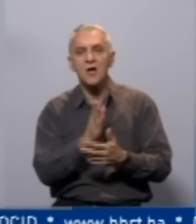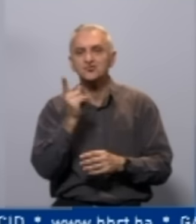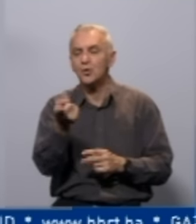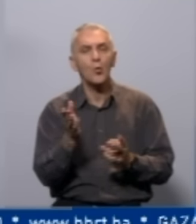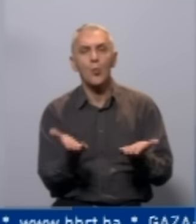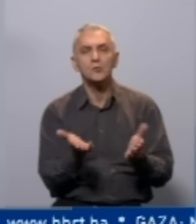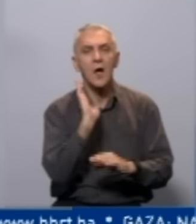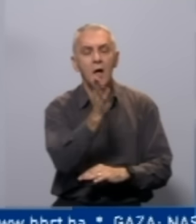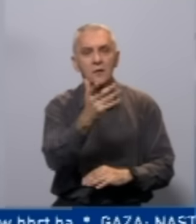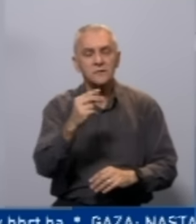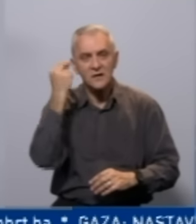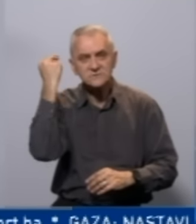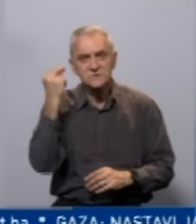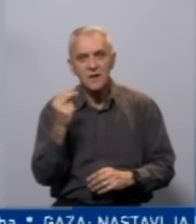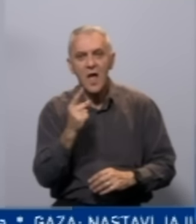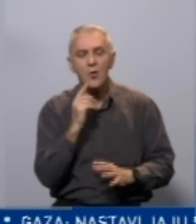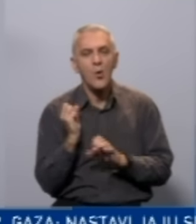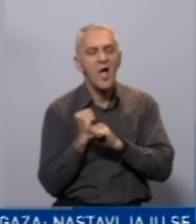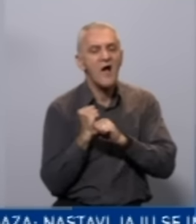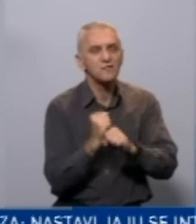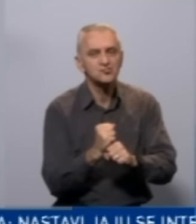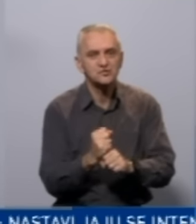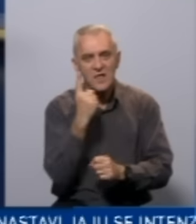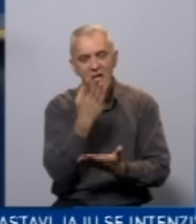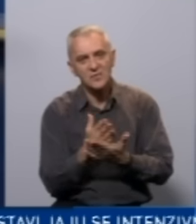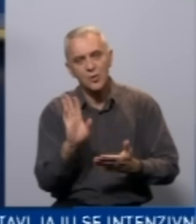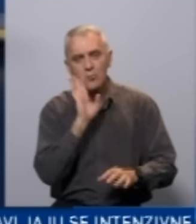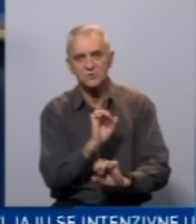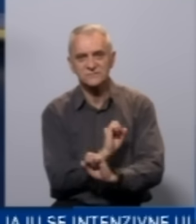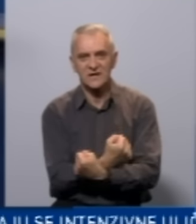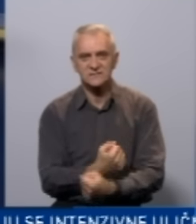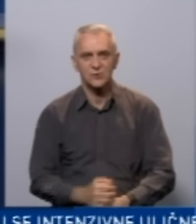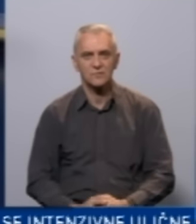koja nažalost vuče jedan dio Bosne i Hercegovine za sobom.